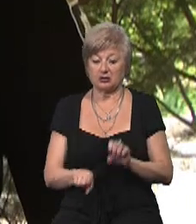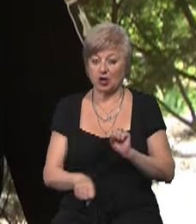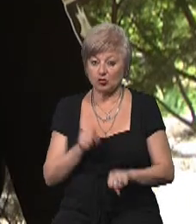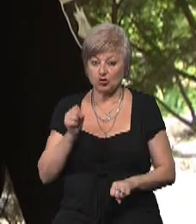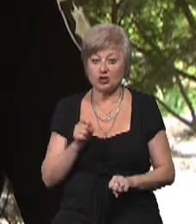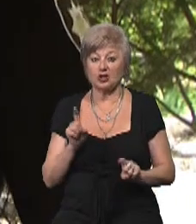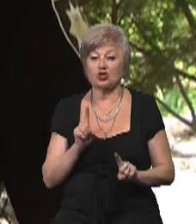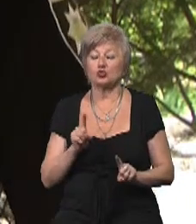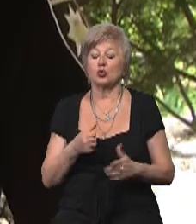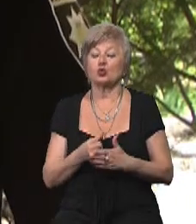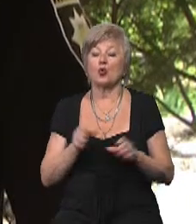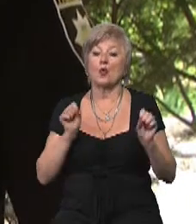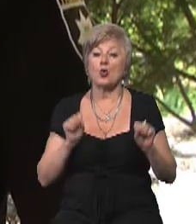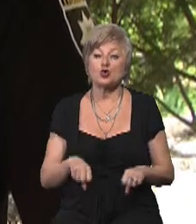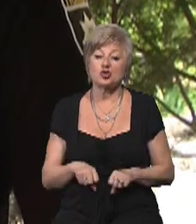щодо можливості